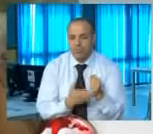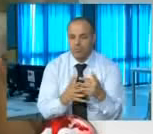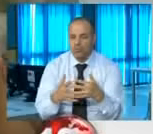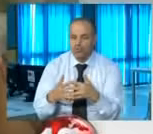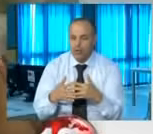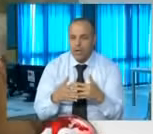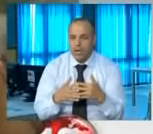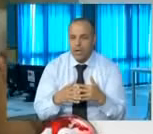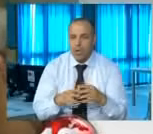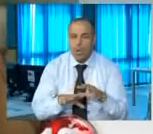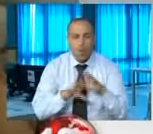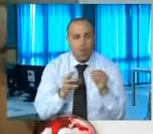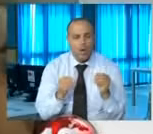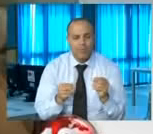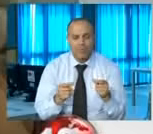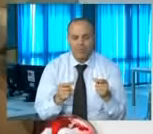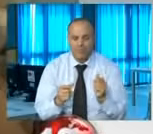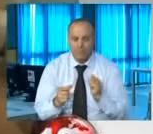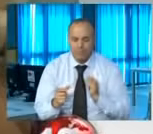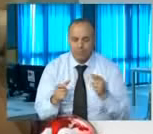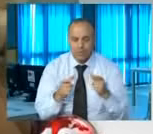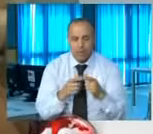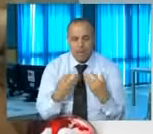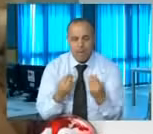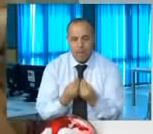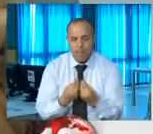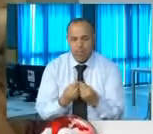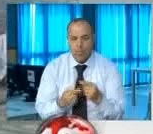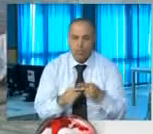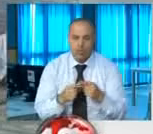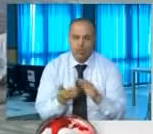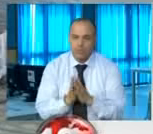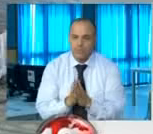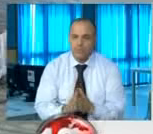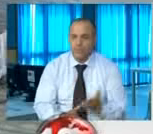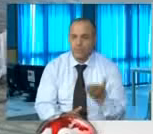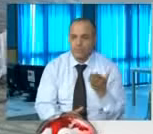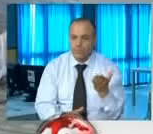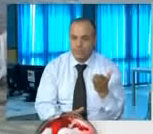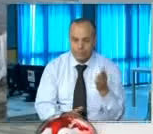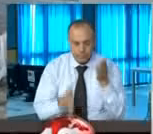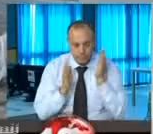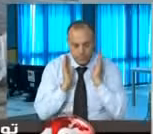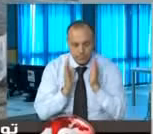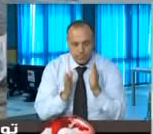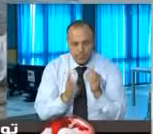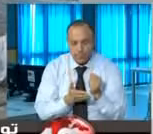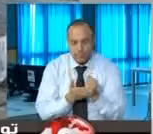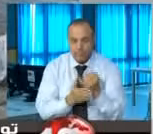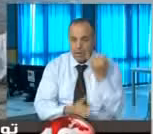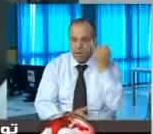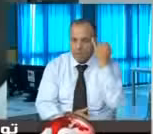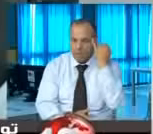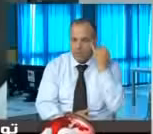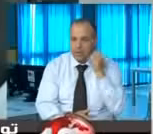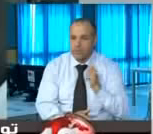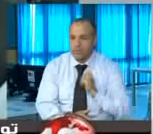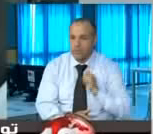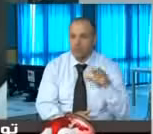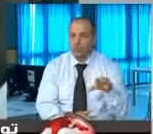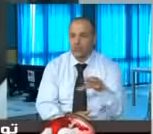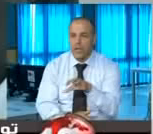بين كافة المدخلين، قطاع خاص، قطاع عام، ومجتمع مدني. هذا ويتم التركيز على دفع المبادرة الخاصة في